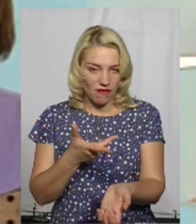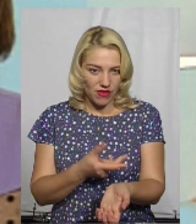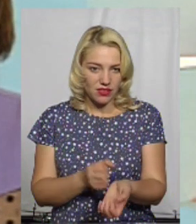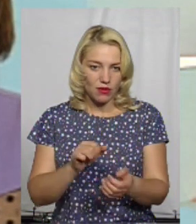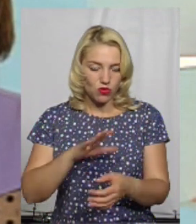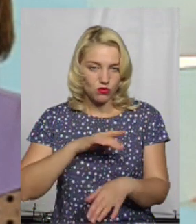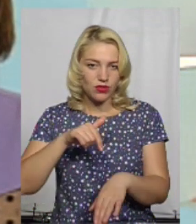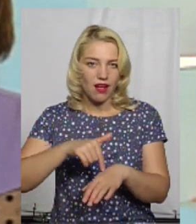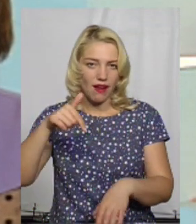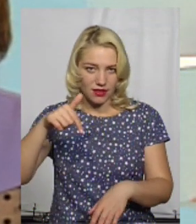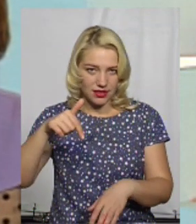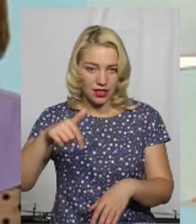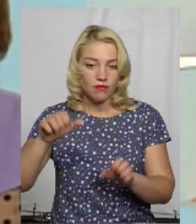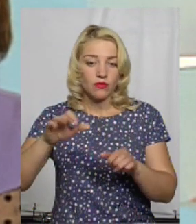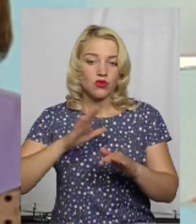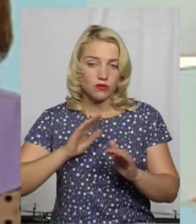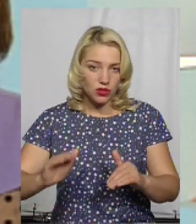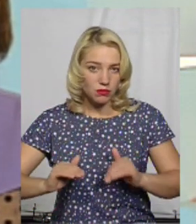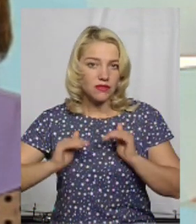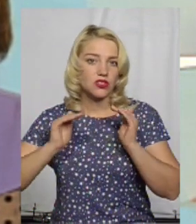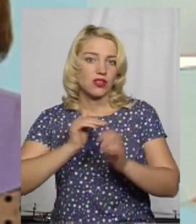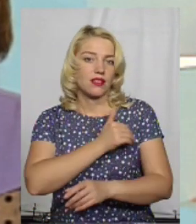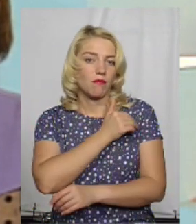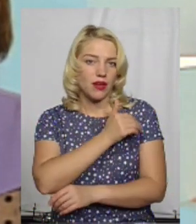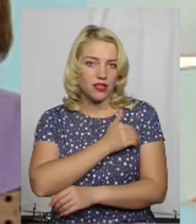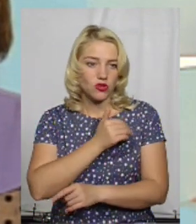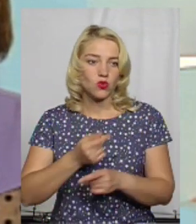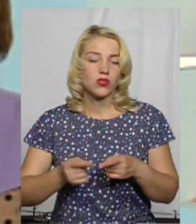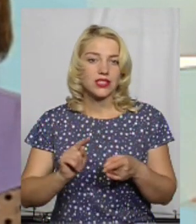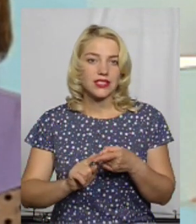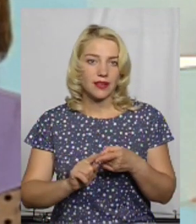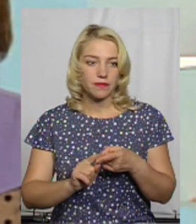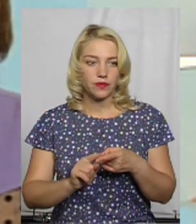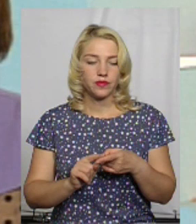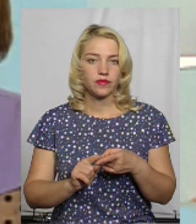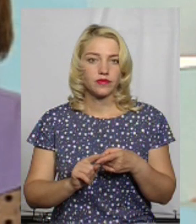бути реакція. Підвищення температури – це, ну, скажімо так,